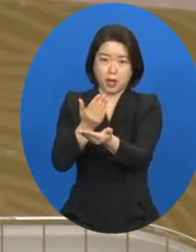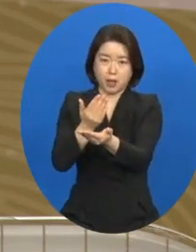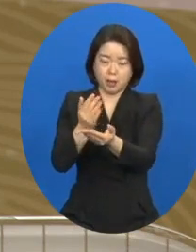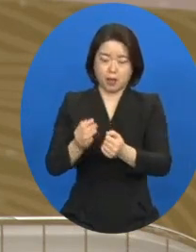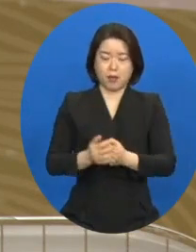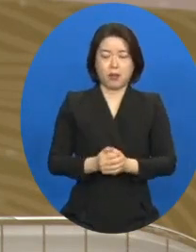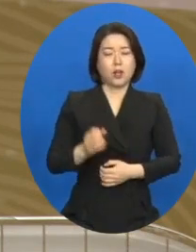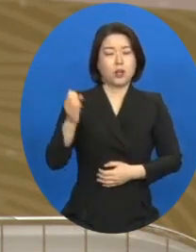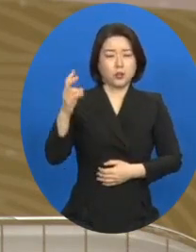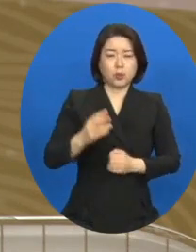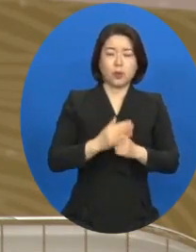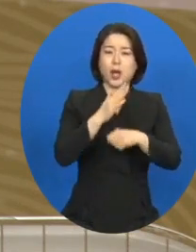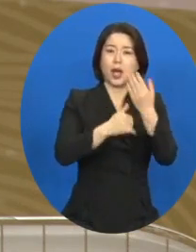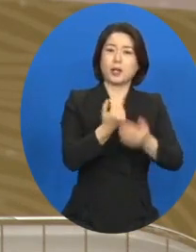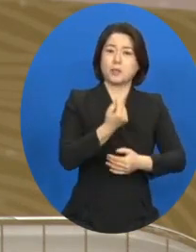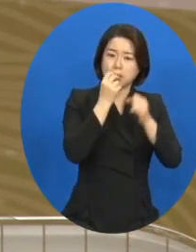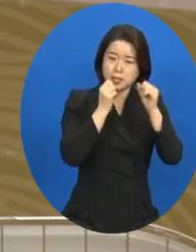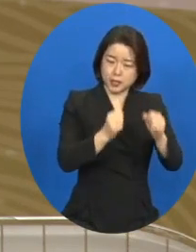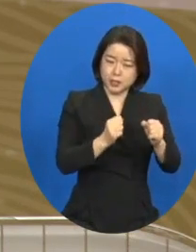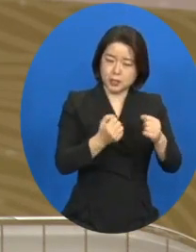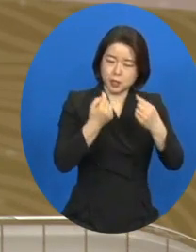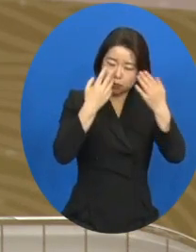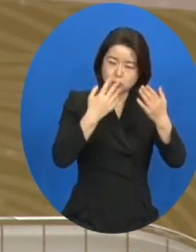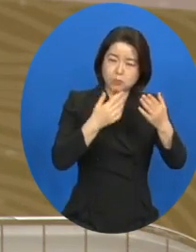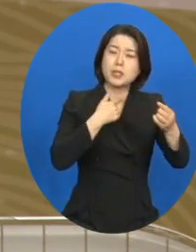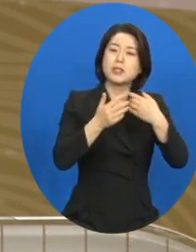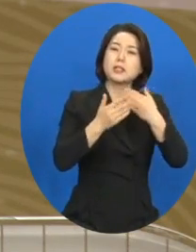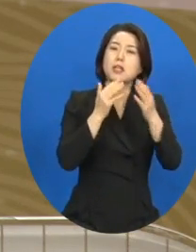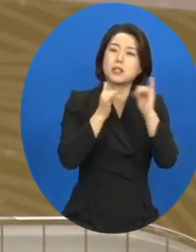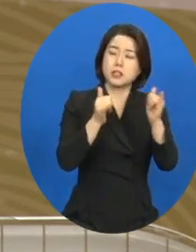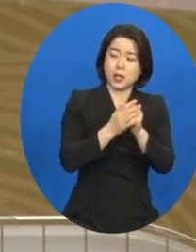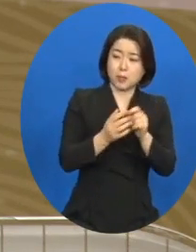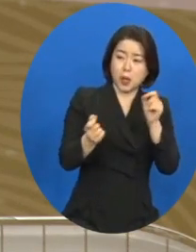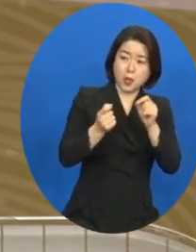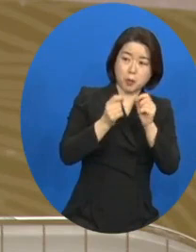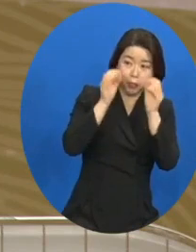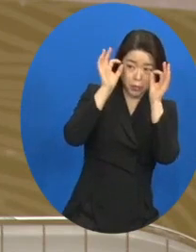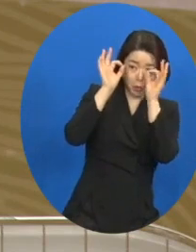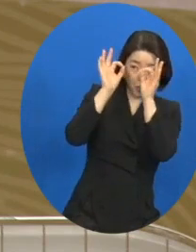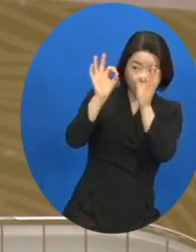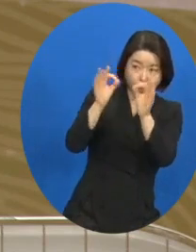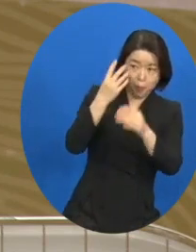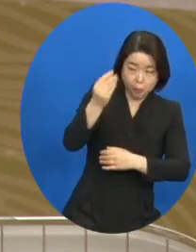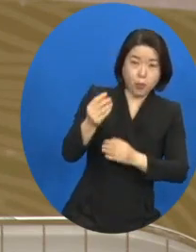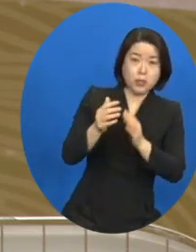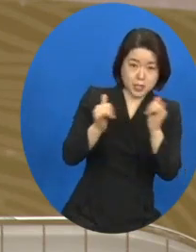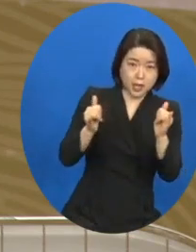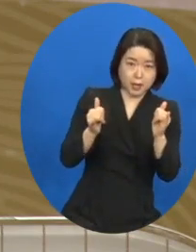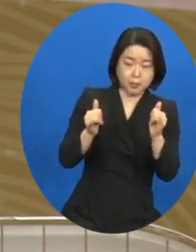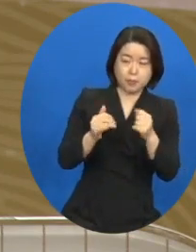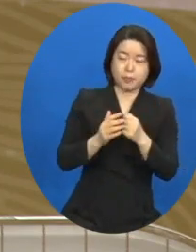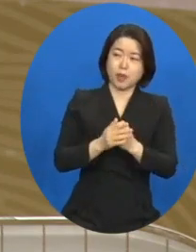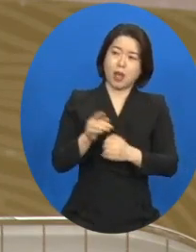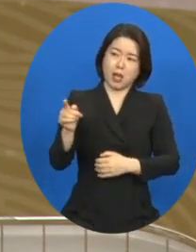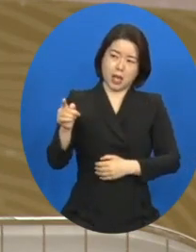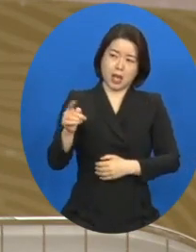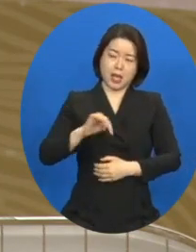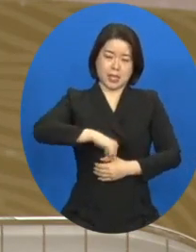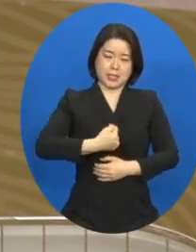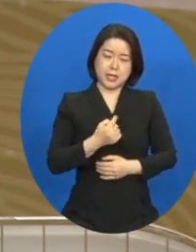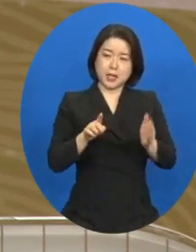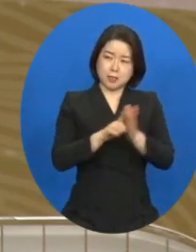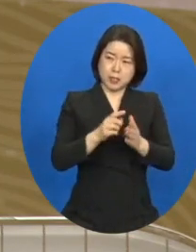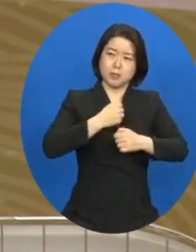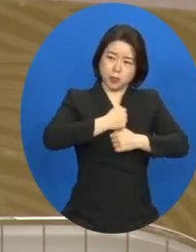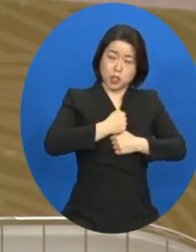하나님이 살아계신 것을 분명히 체험하는 사람을 옆에서 본 사람, 그 사람은 자기 믿음은